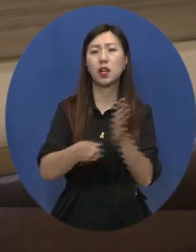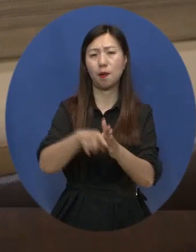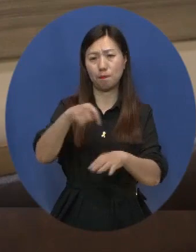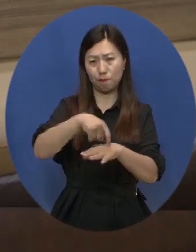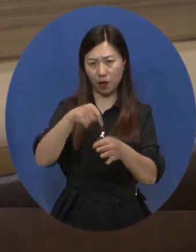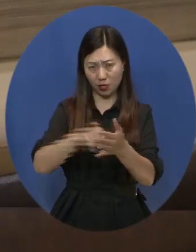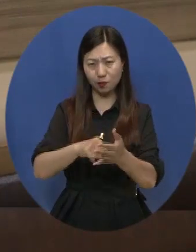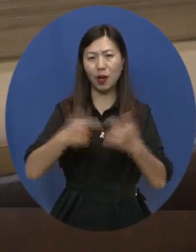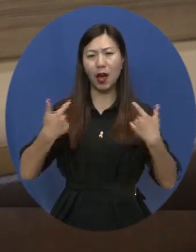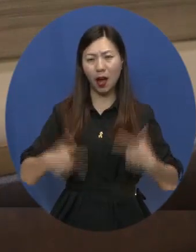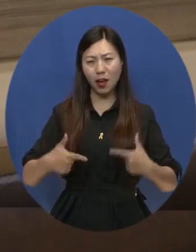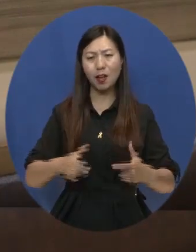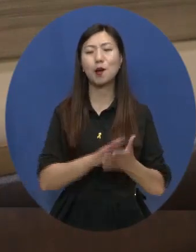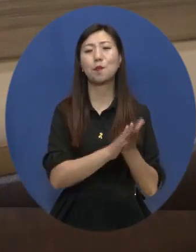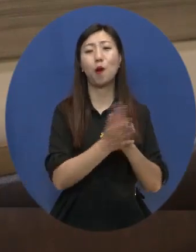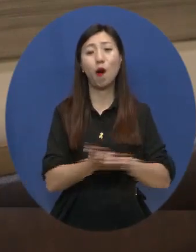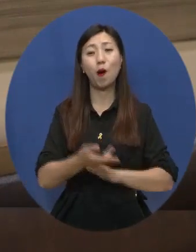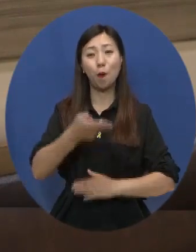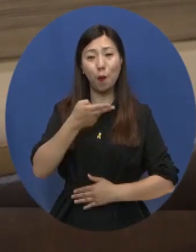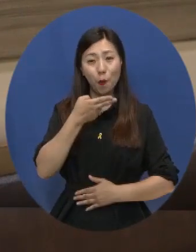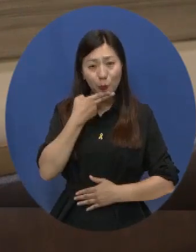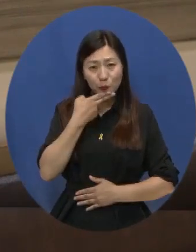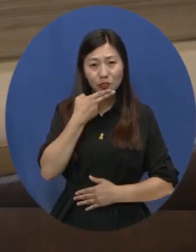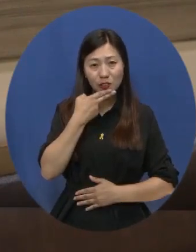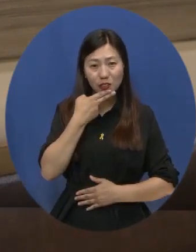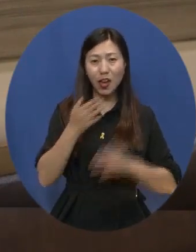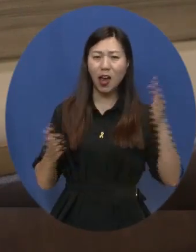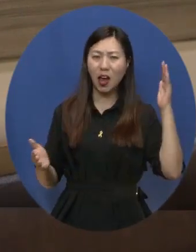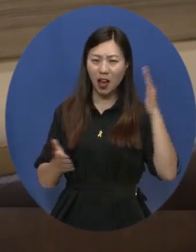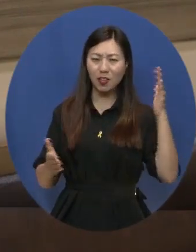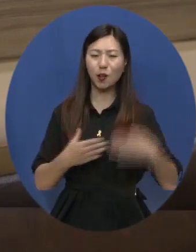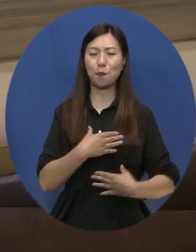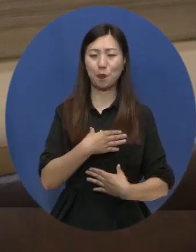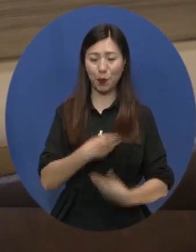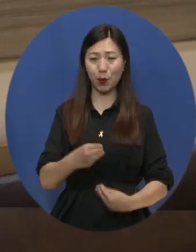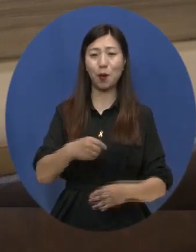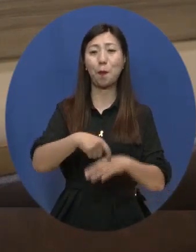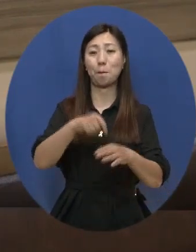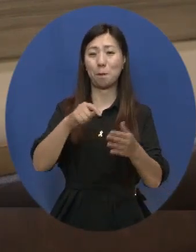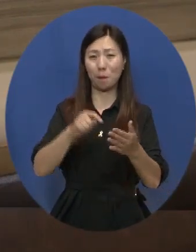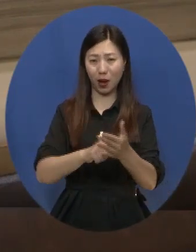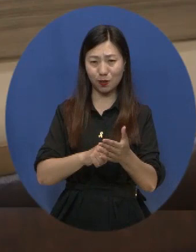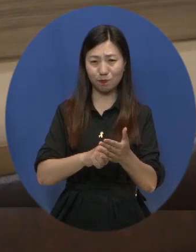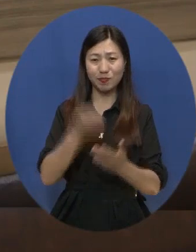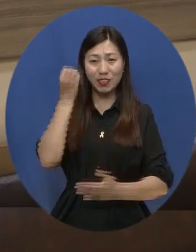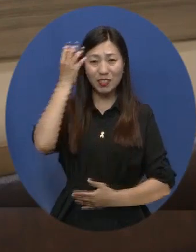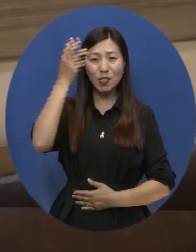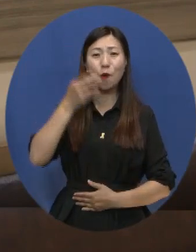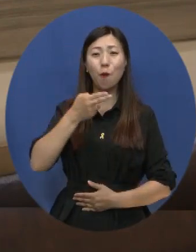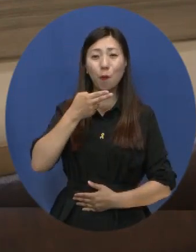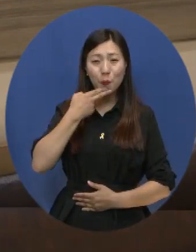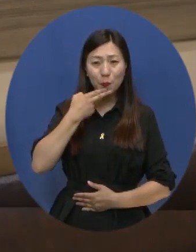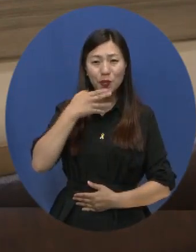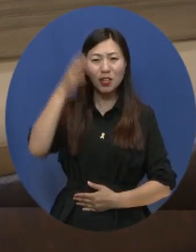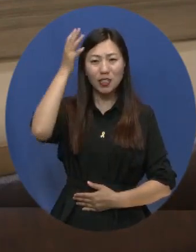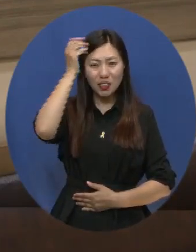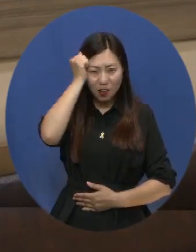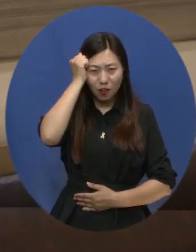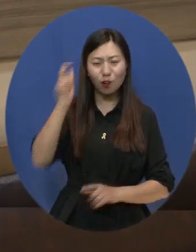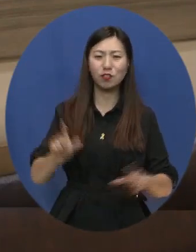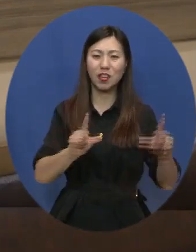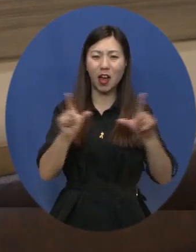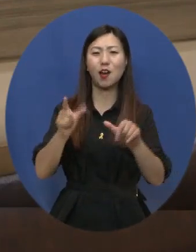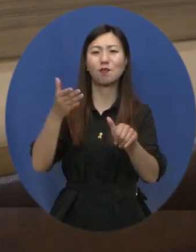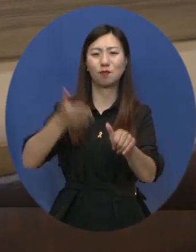예, 변치 않고 편안하게 학생들한테 잘해주시는 마음 그거를 잊지 않고 예, 늘 살았으면